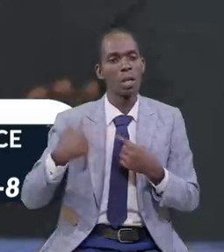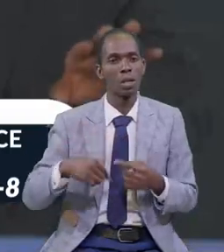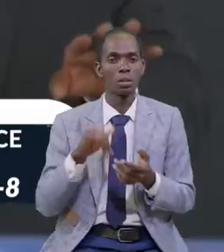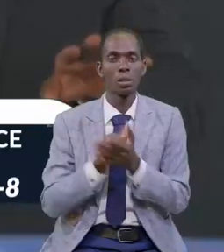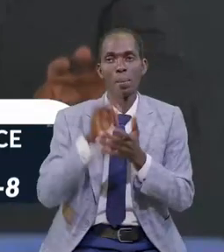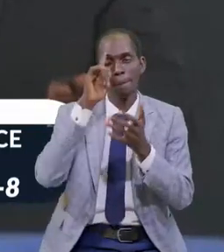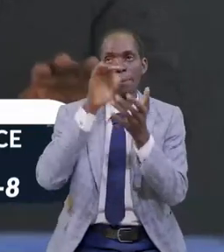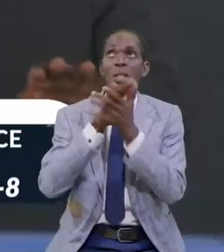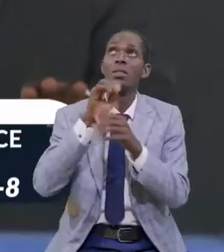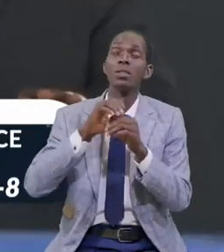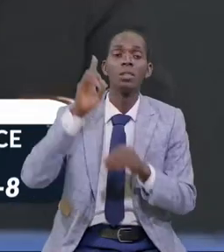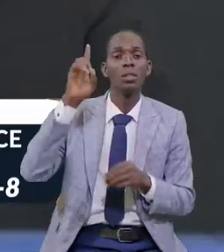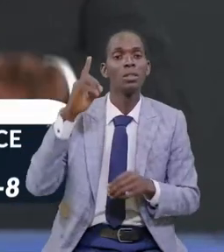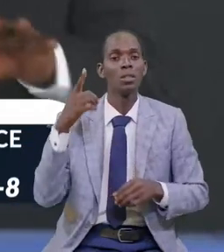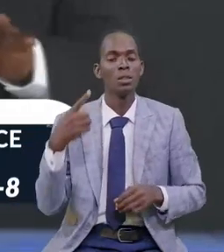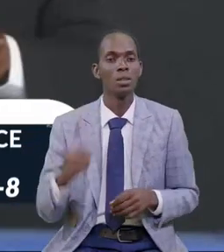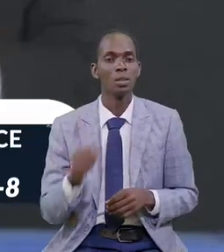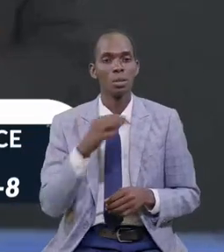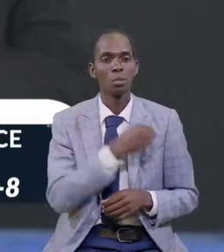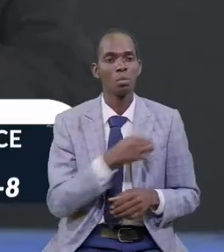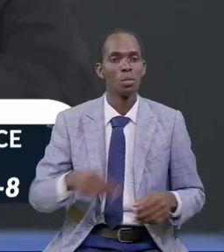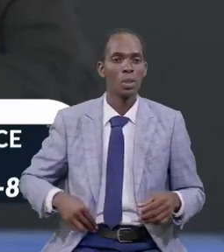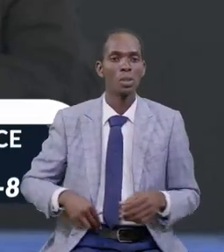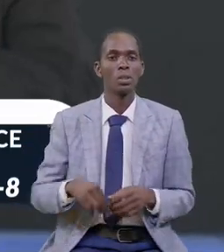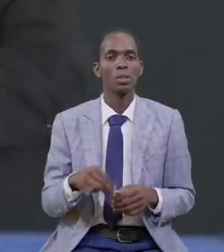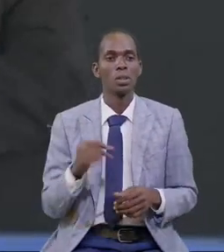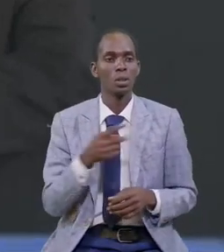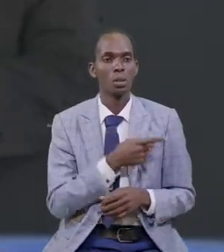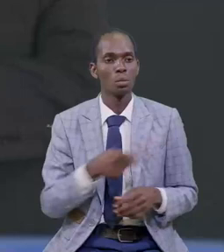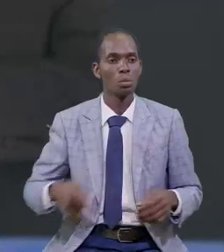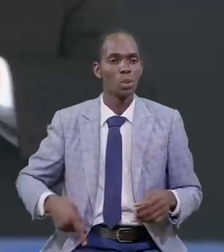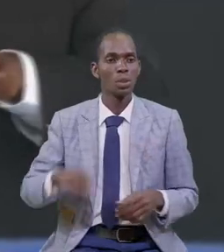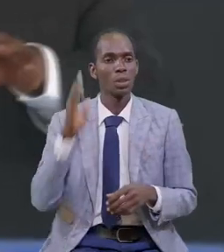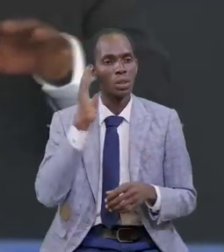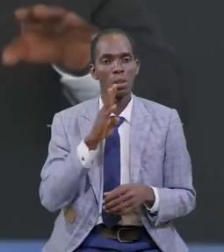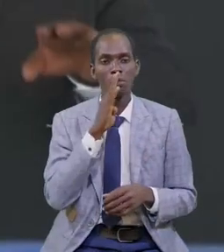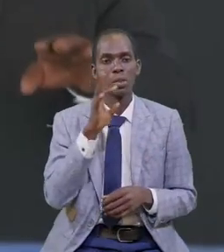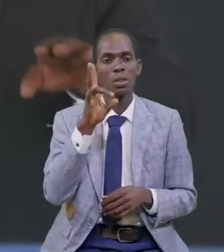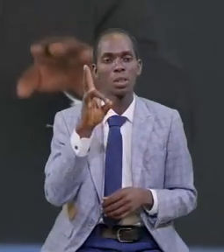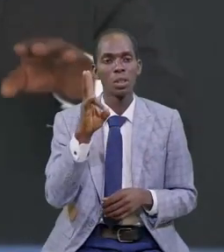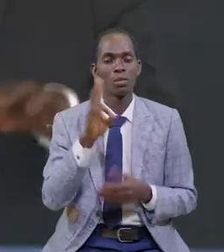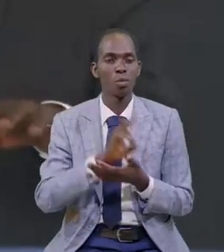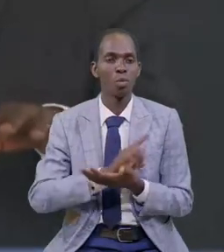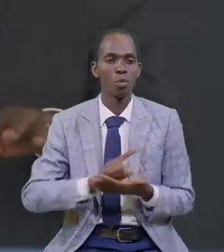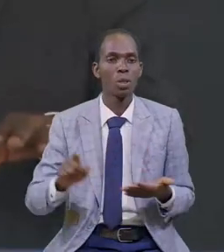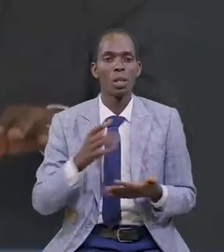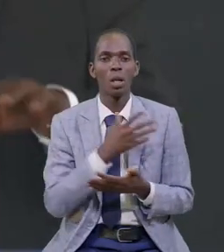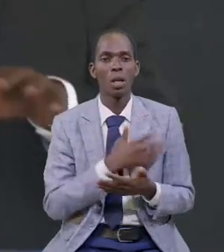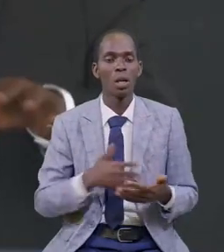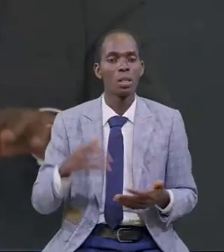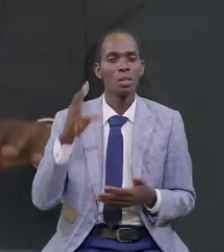jusqu'à loin au conducteur il y a 7 semaines dans 62